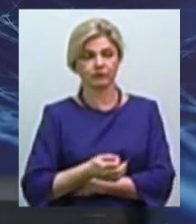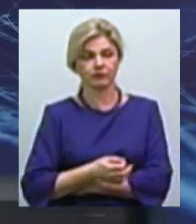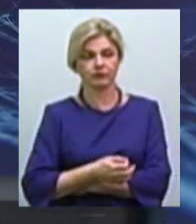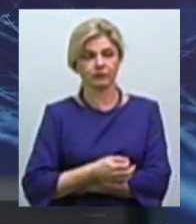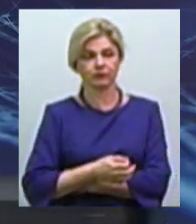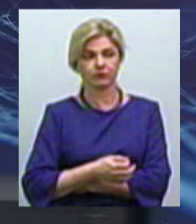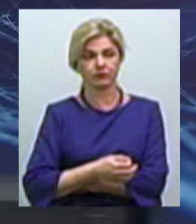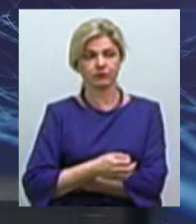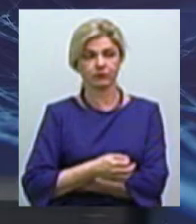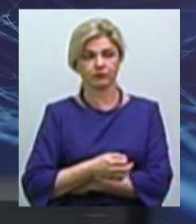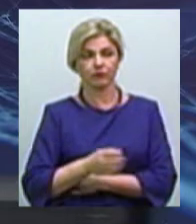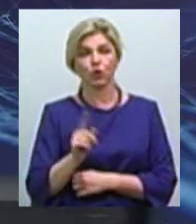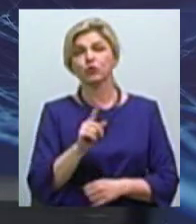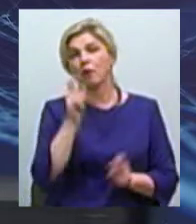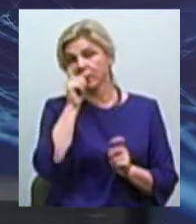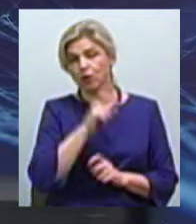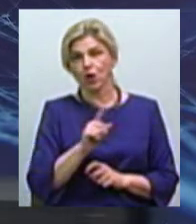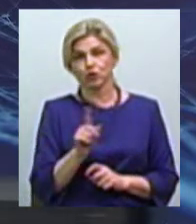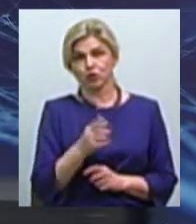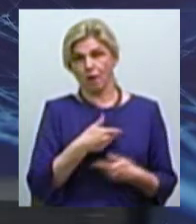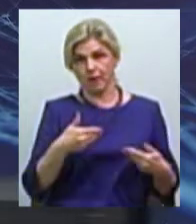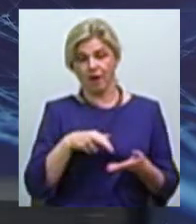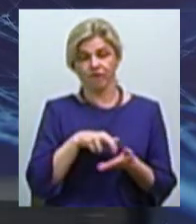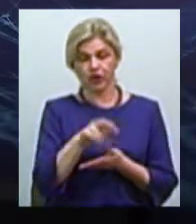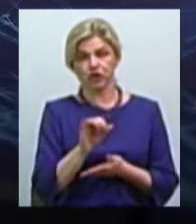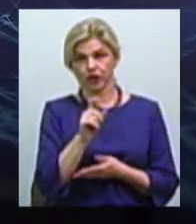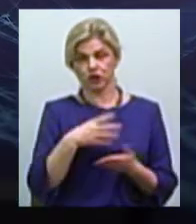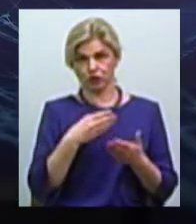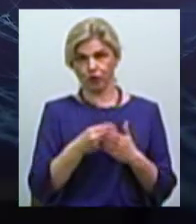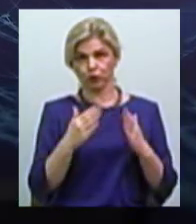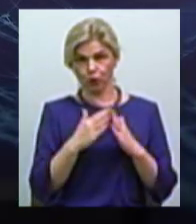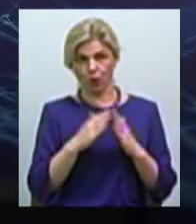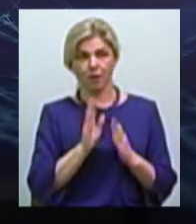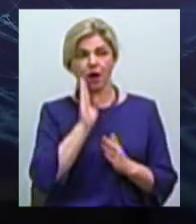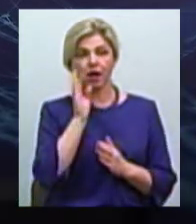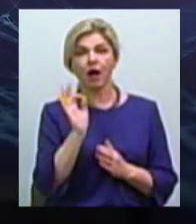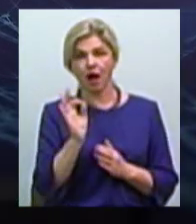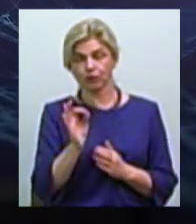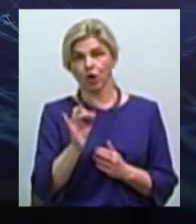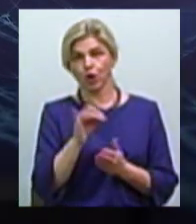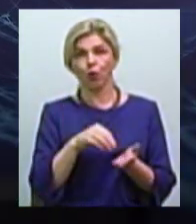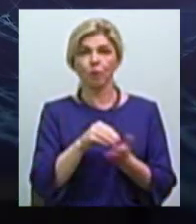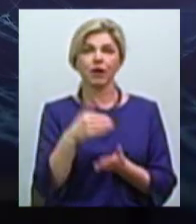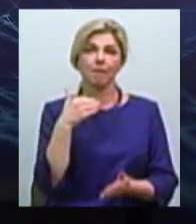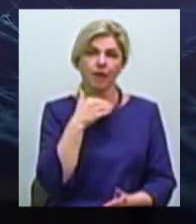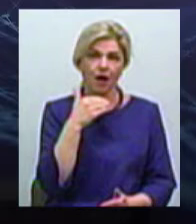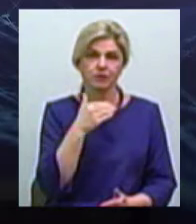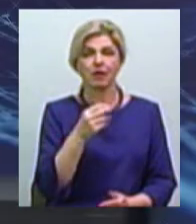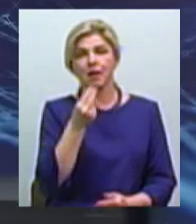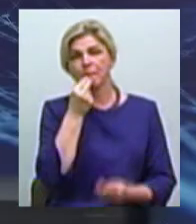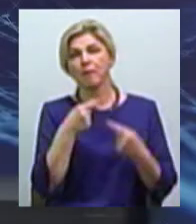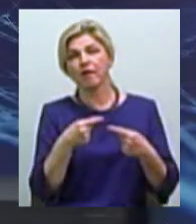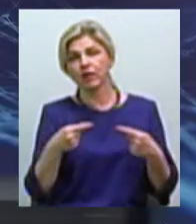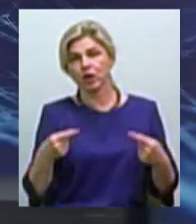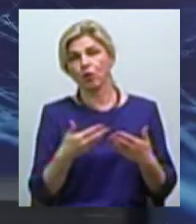Що може бути поганого в тому, що ми вийшли зі свого під'їзду самого ранку на стихійний ринок та купили м'ясо-молочні